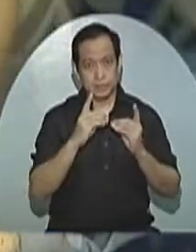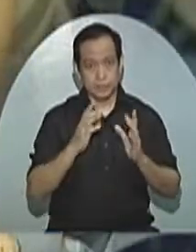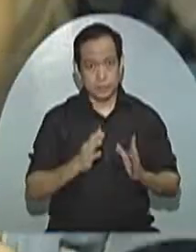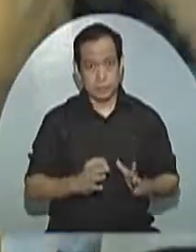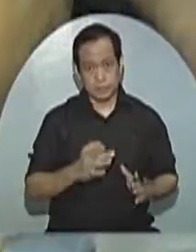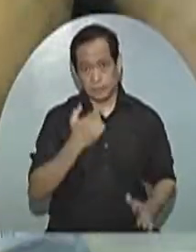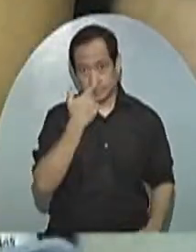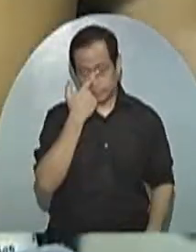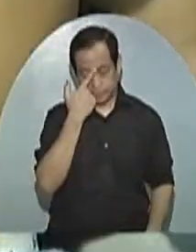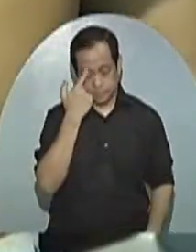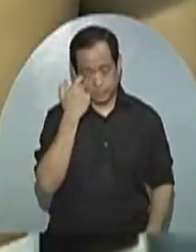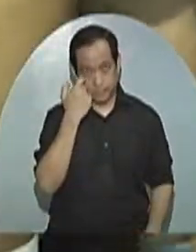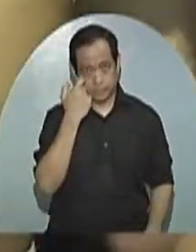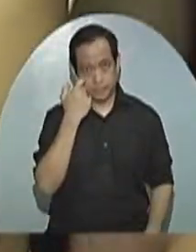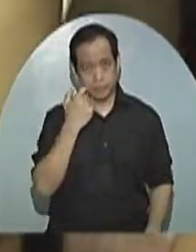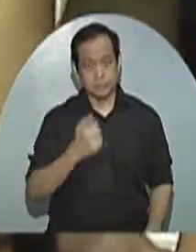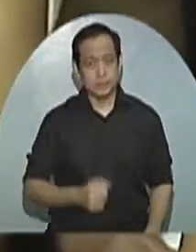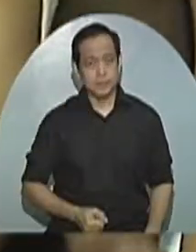dahil po sa